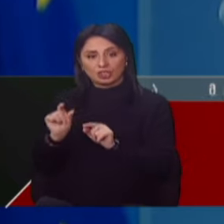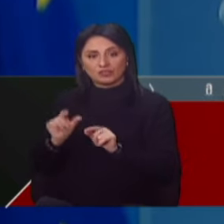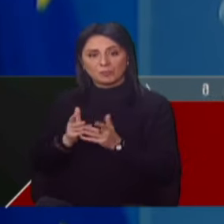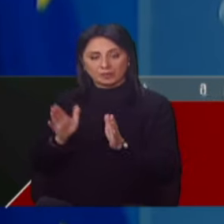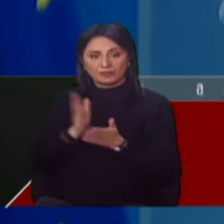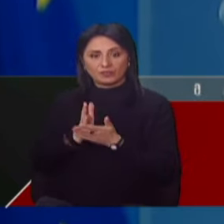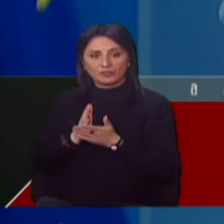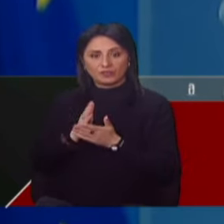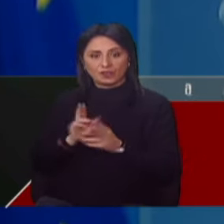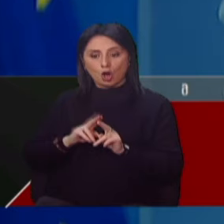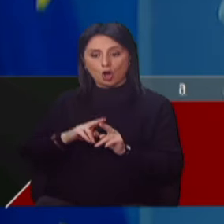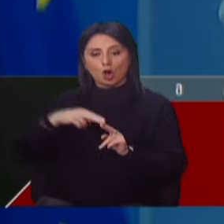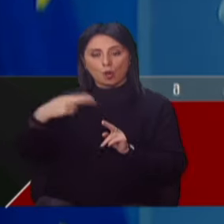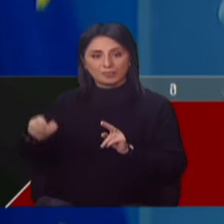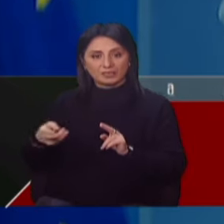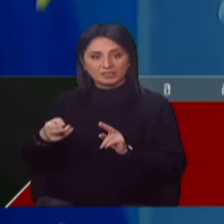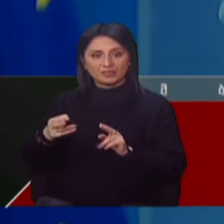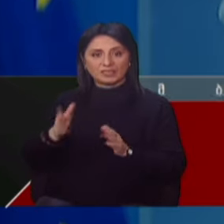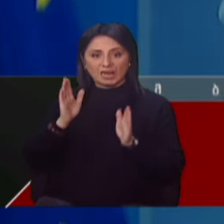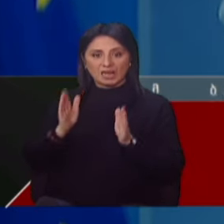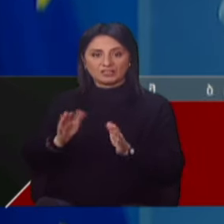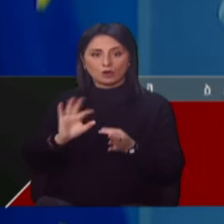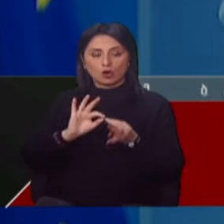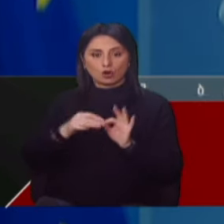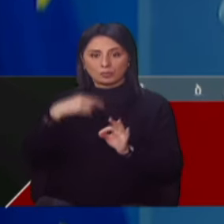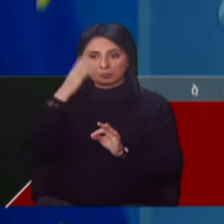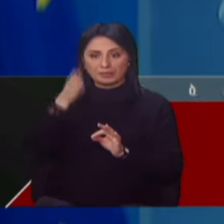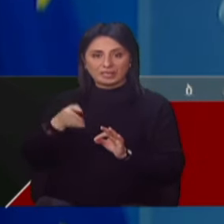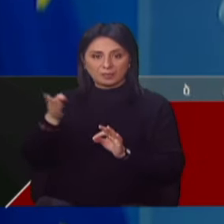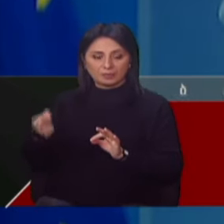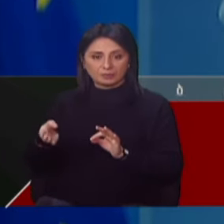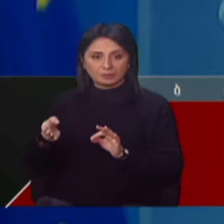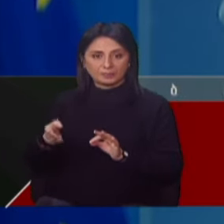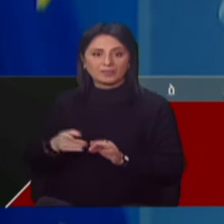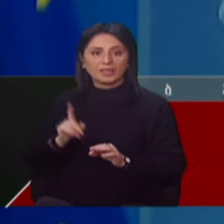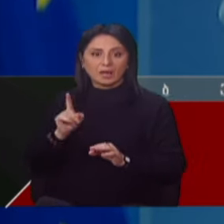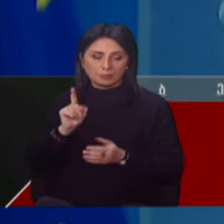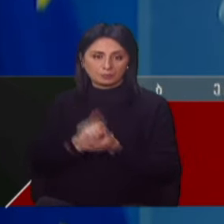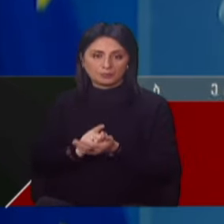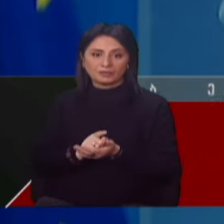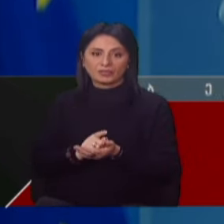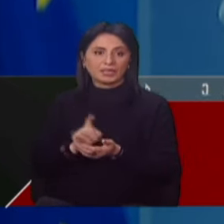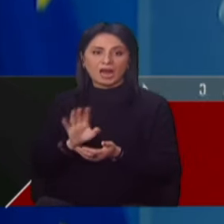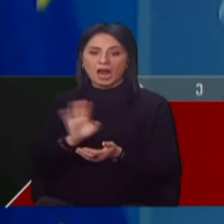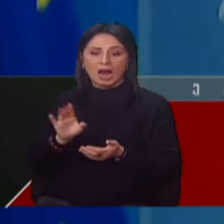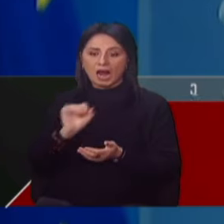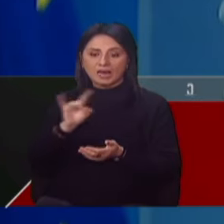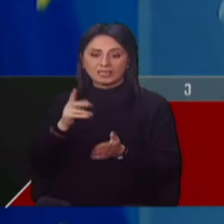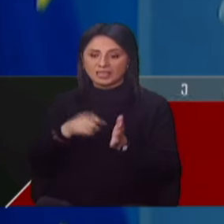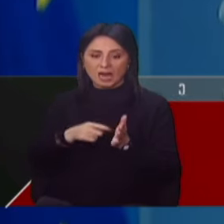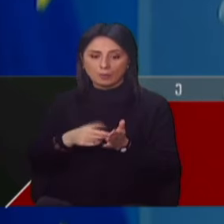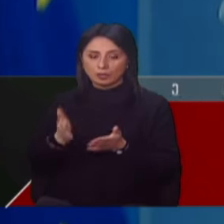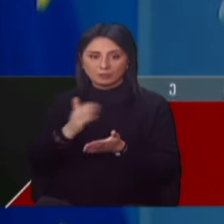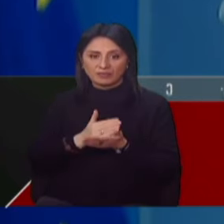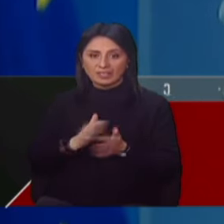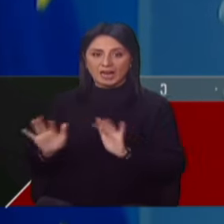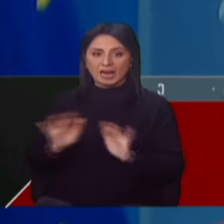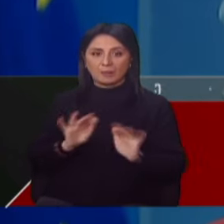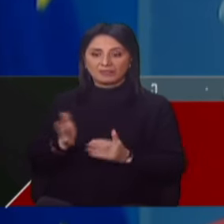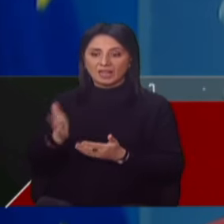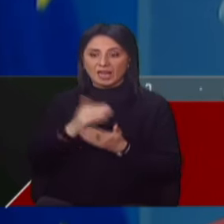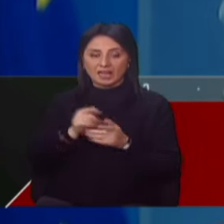მეტიც, კომპენსაციებია განსაზღვრული კონკრეტული პირების მიმართ. რასაკვირველია, არც გამოძიების ეტაპზე და არც